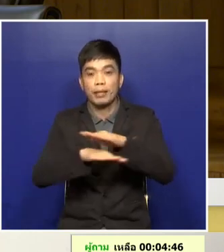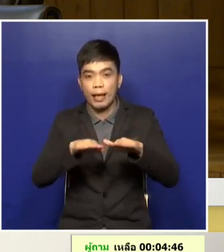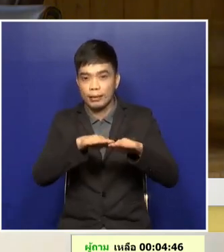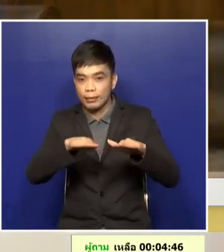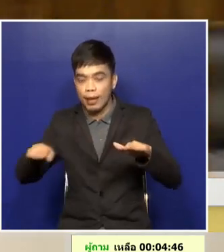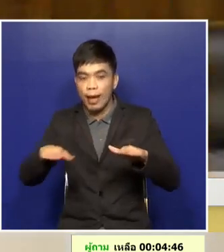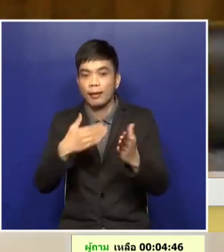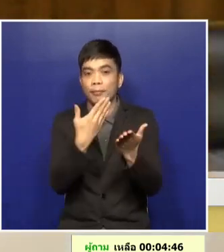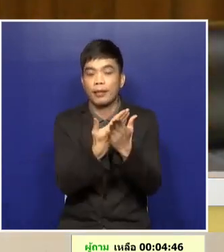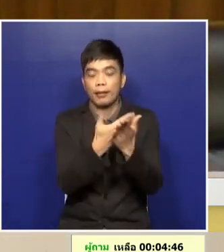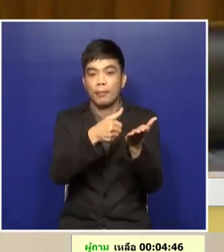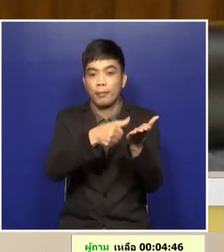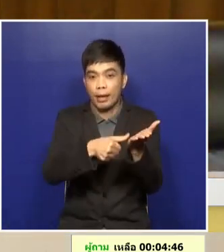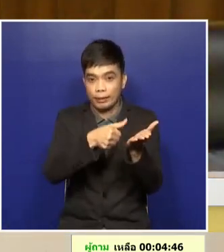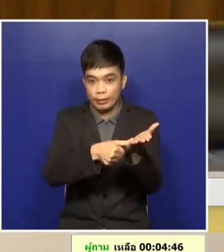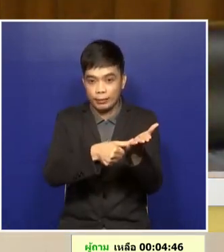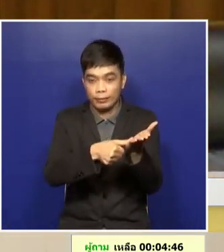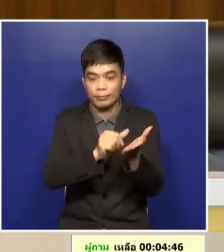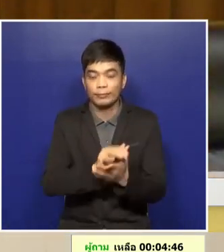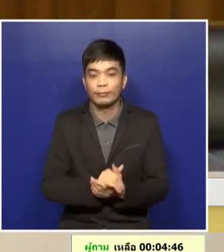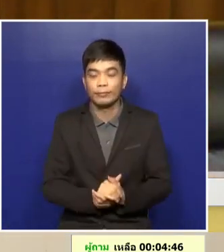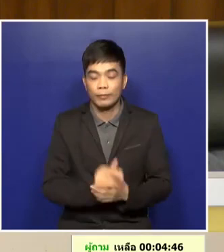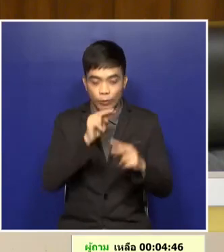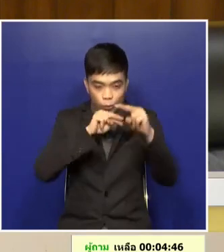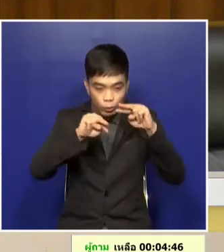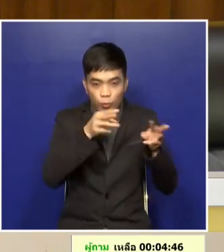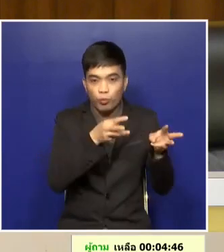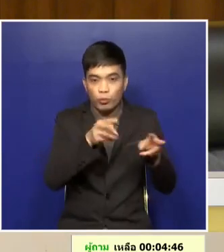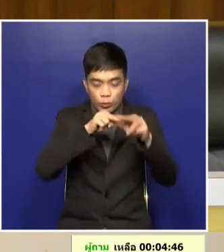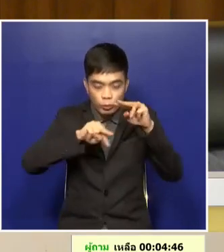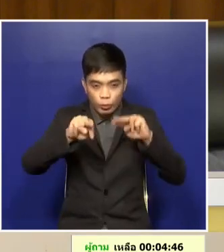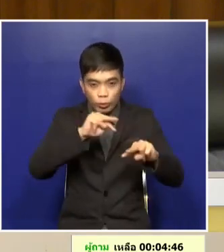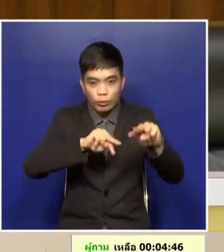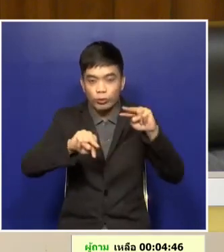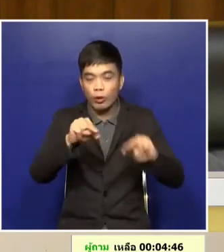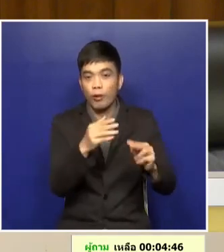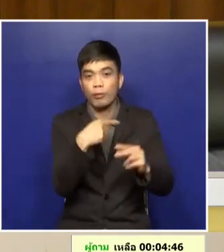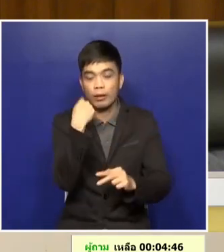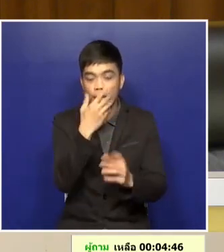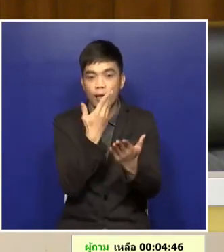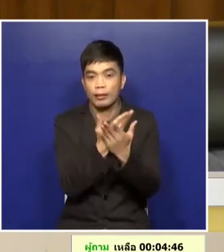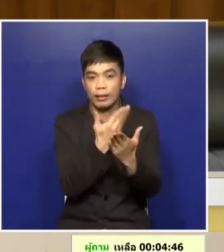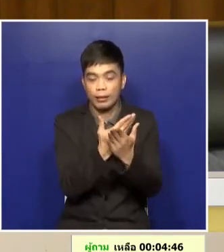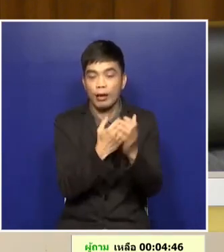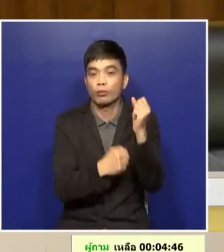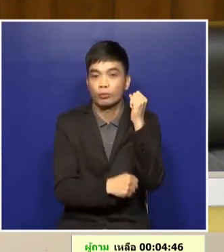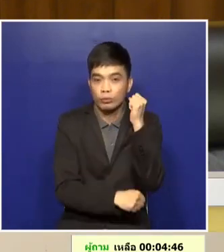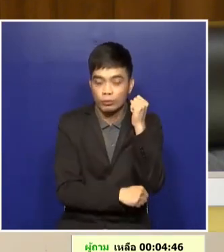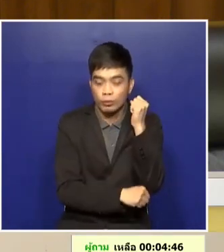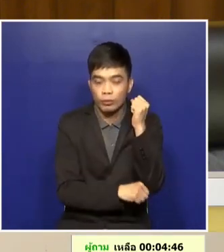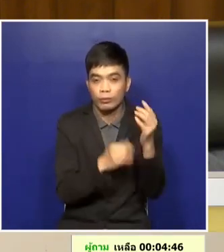การตรวจสอบในเรื่องของผู้มีรายได้นะครับที่มีรายได้น้อยนะครับ